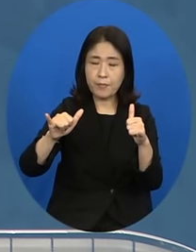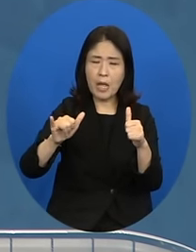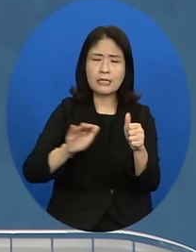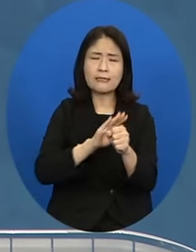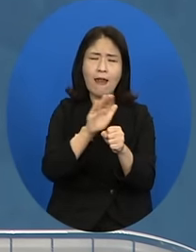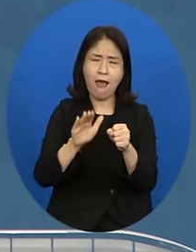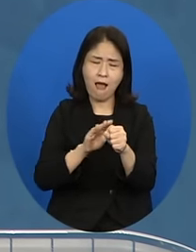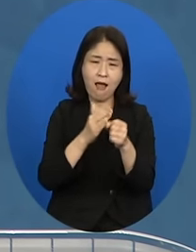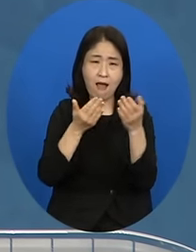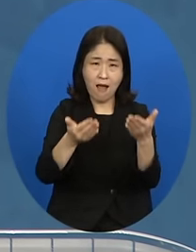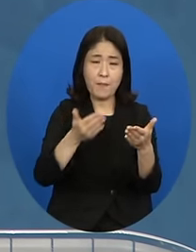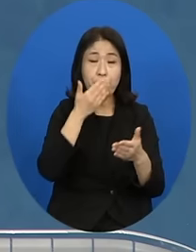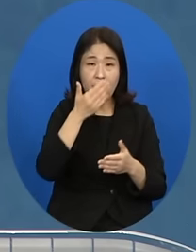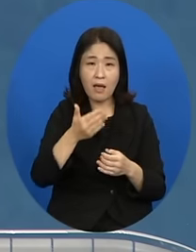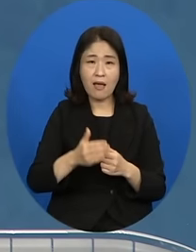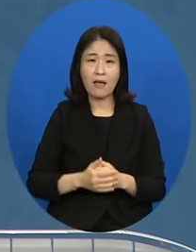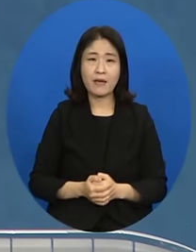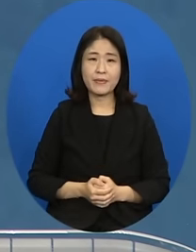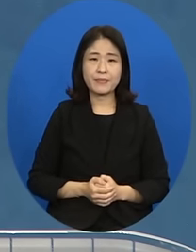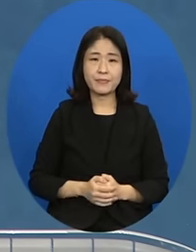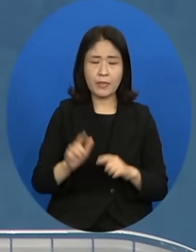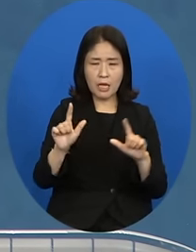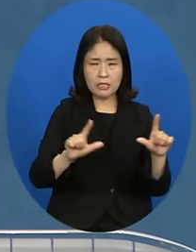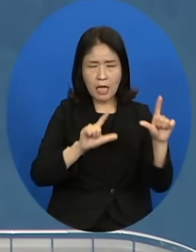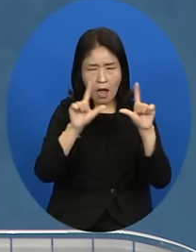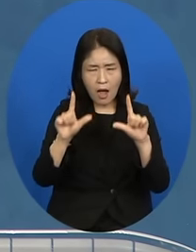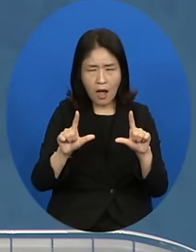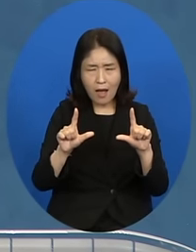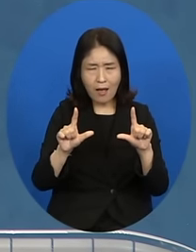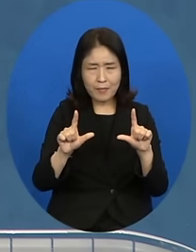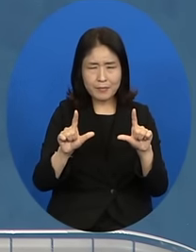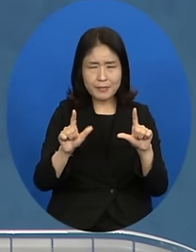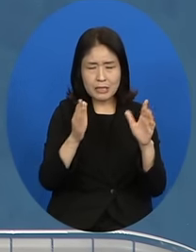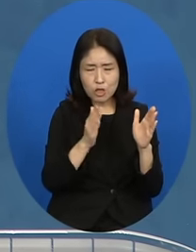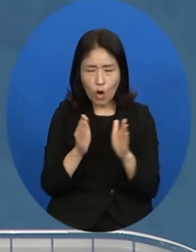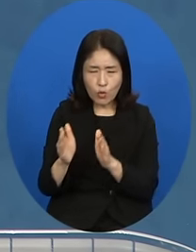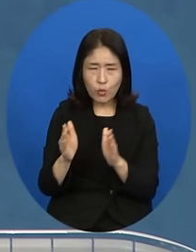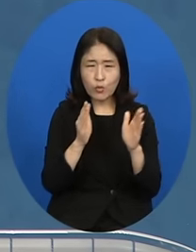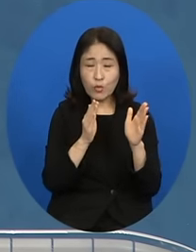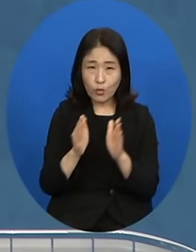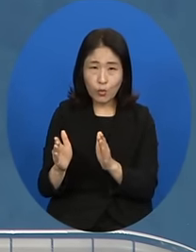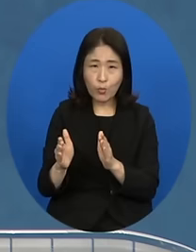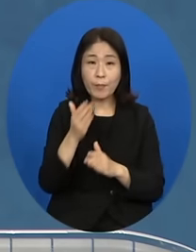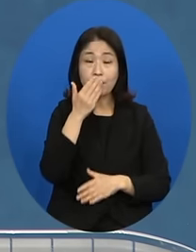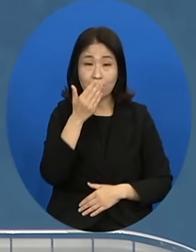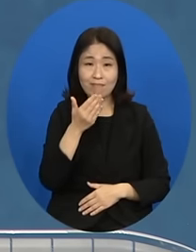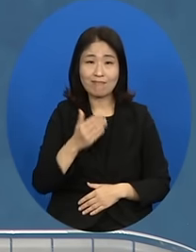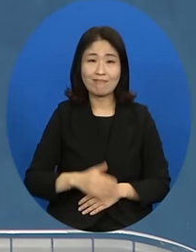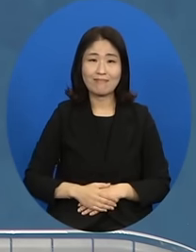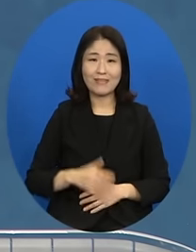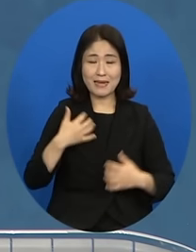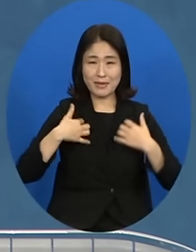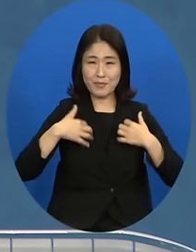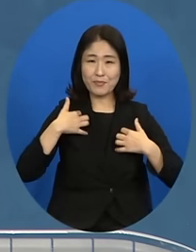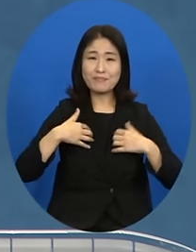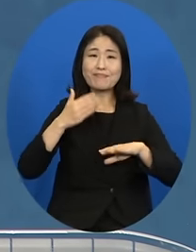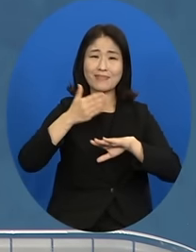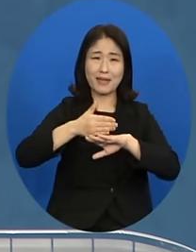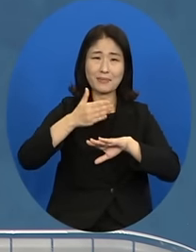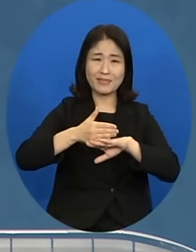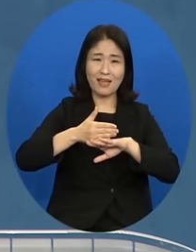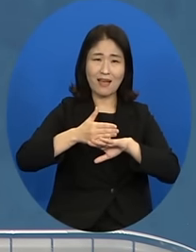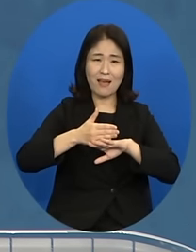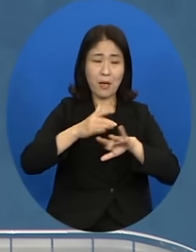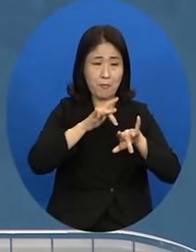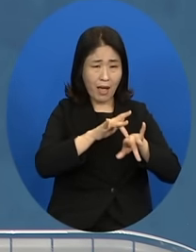되고 그리고 삶이 흩어졌다가도 금세 정돈이 되고 기쁨과 감사를